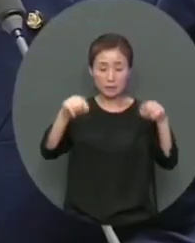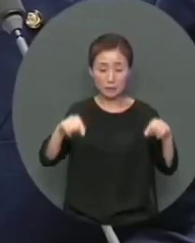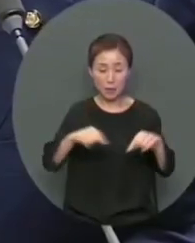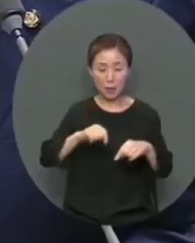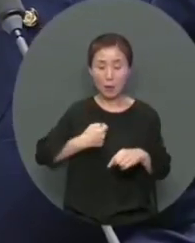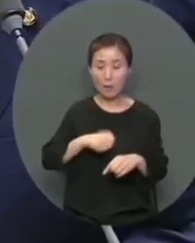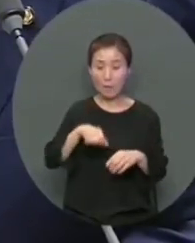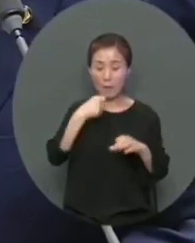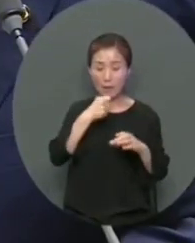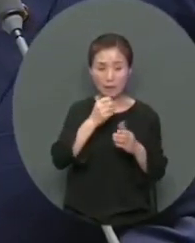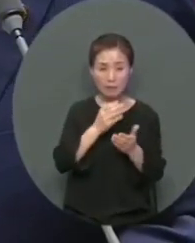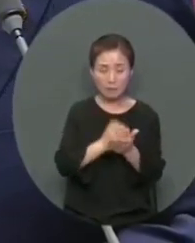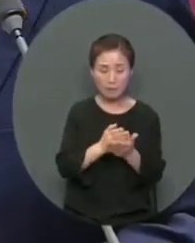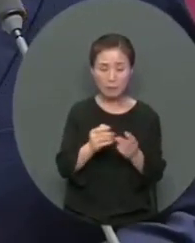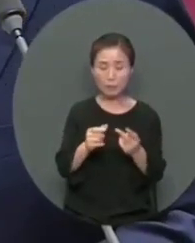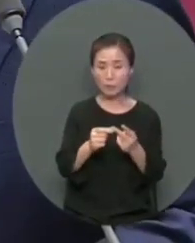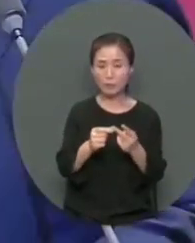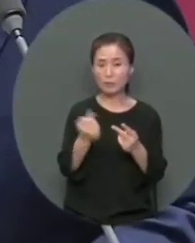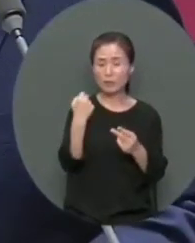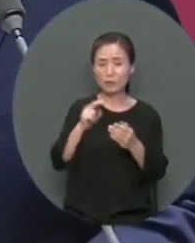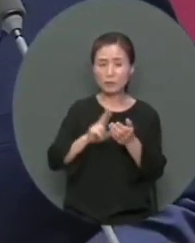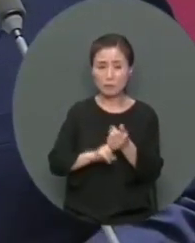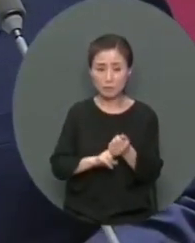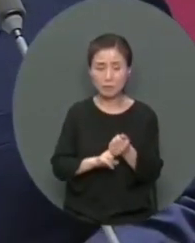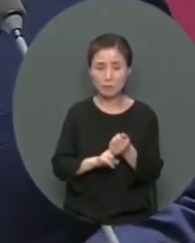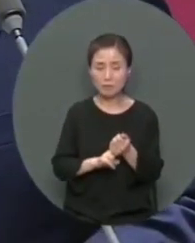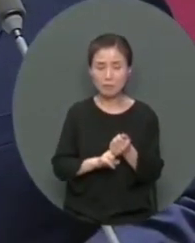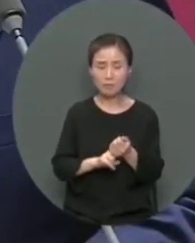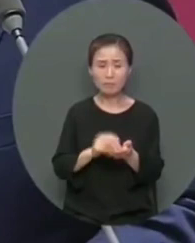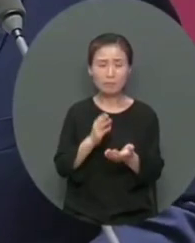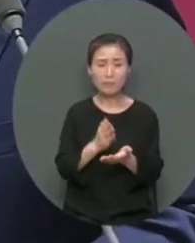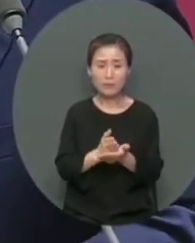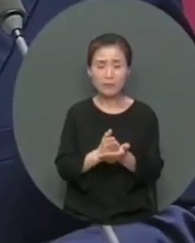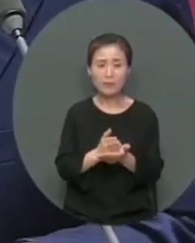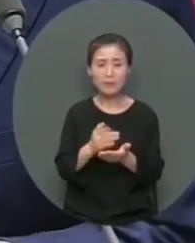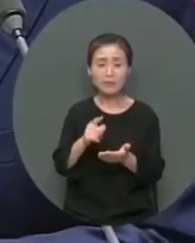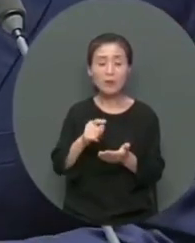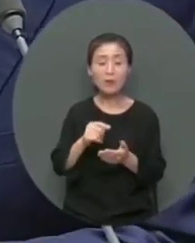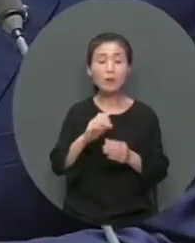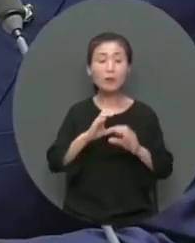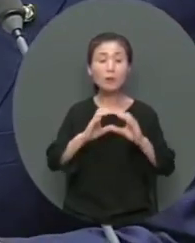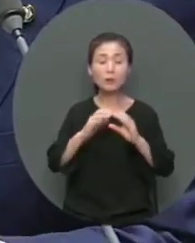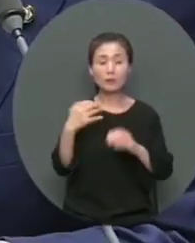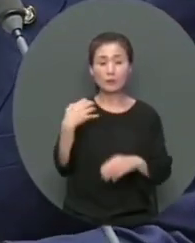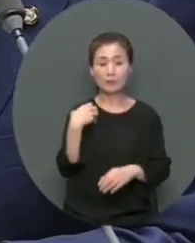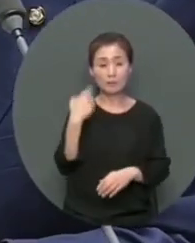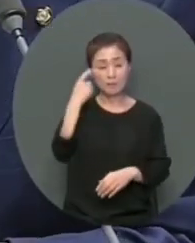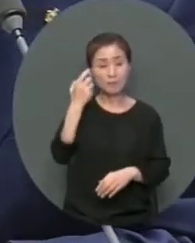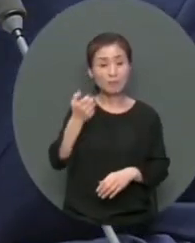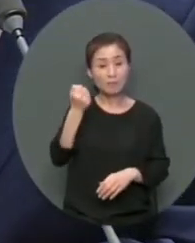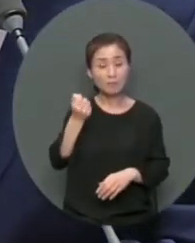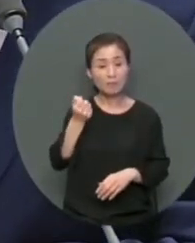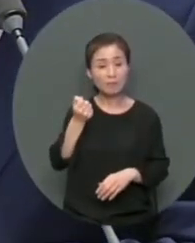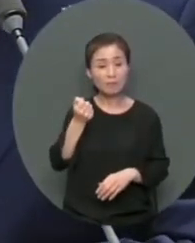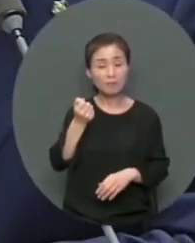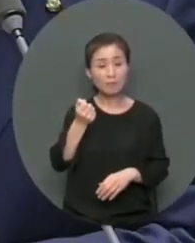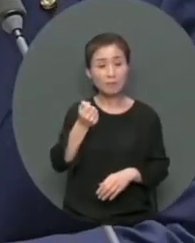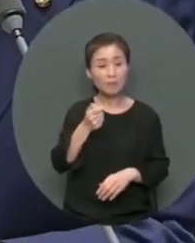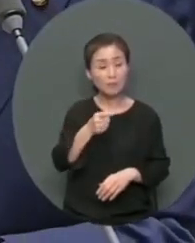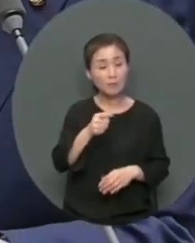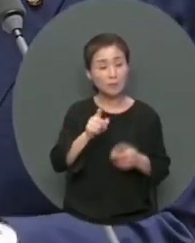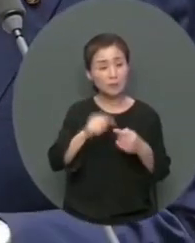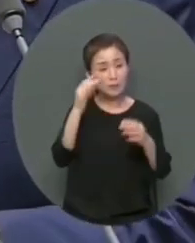안 하기와 뒤에 숨지 않기를 소통과 책임이라고 저는 해석을 하는데 혹시 총리님 동의하십니까?